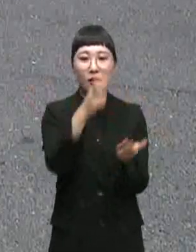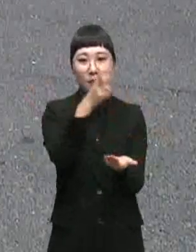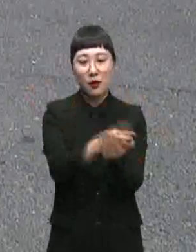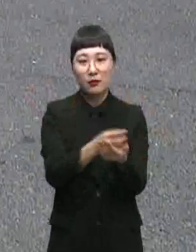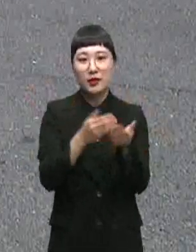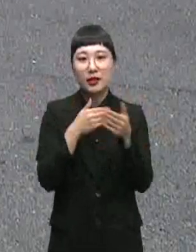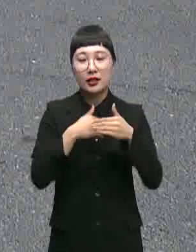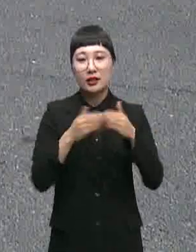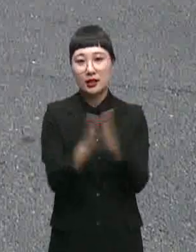계획입니다